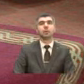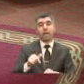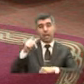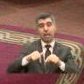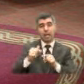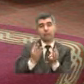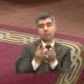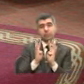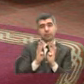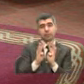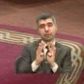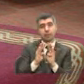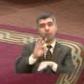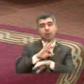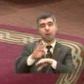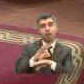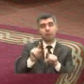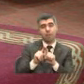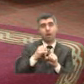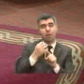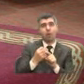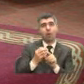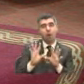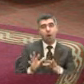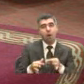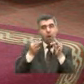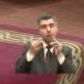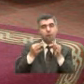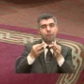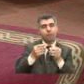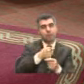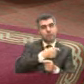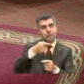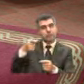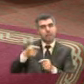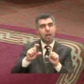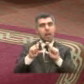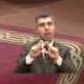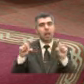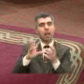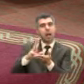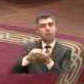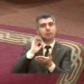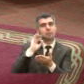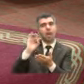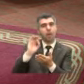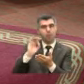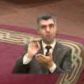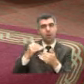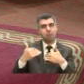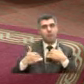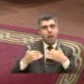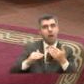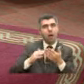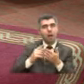عملت مجموعة ديال المعايير وحددت هذه المعايير لمنح البطاقة للفنان بدون استثناء